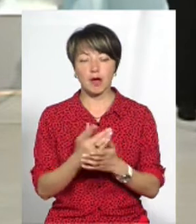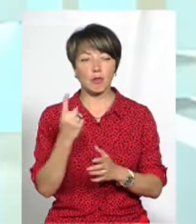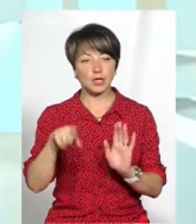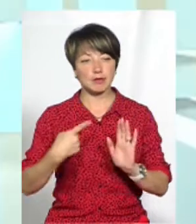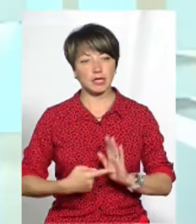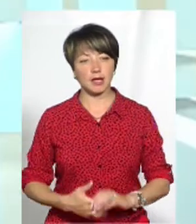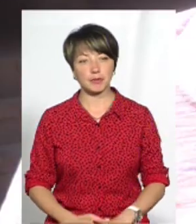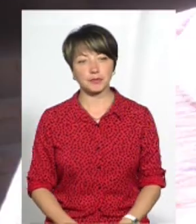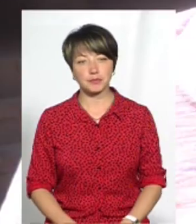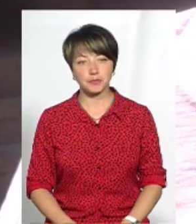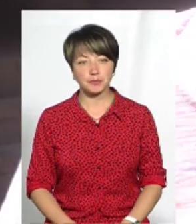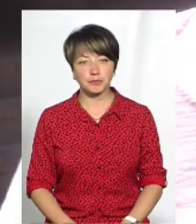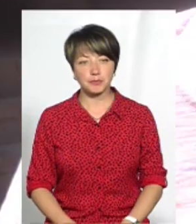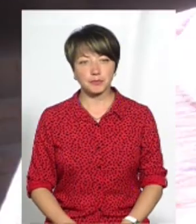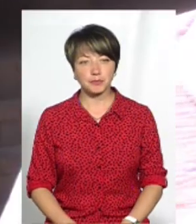одне запитання.